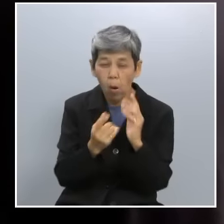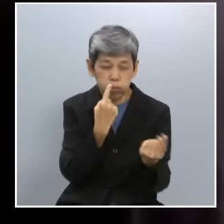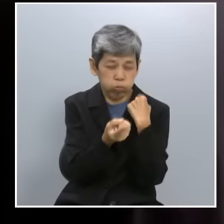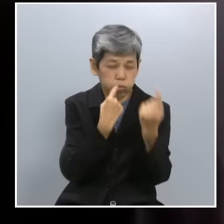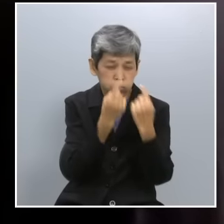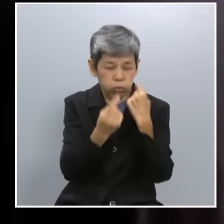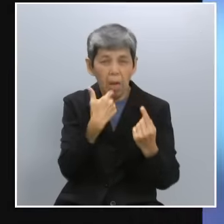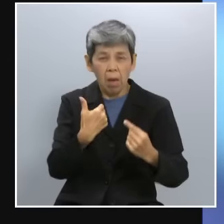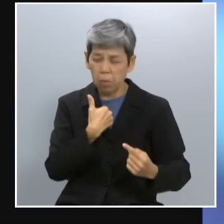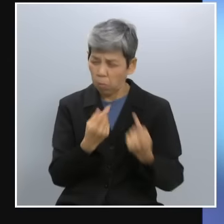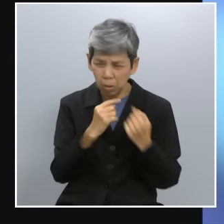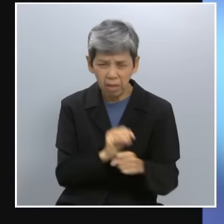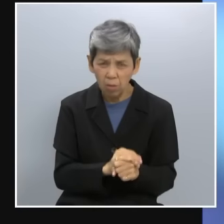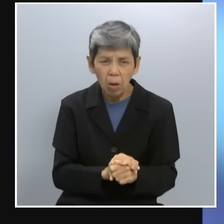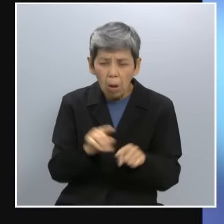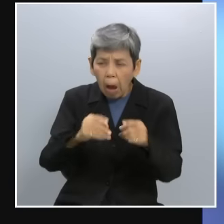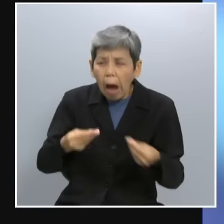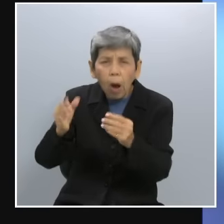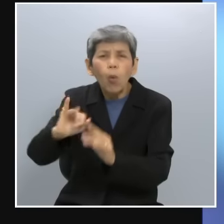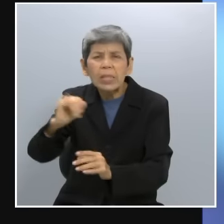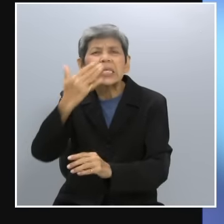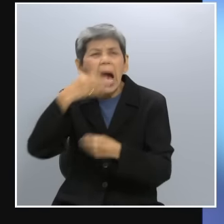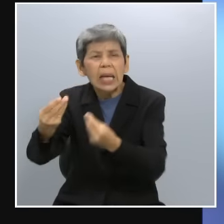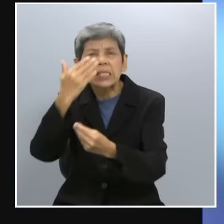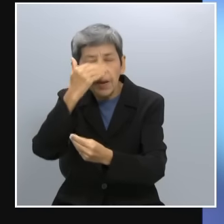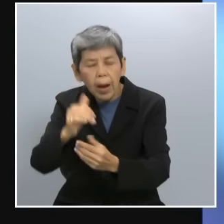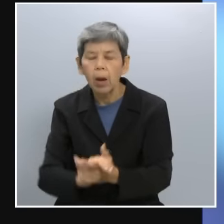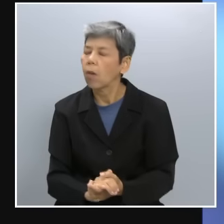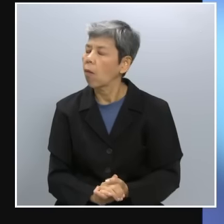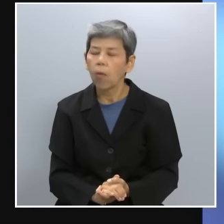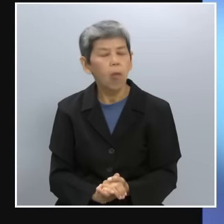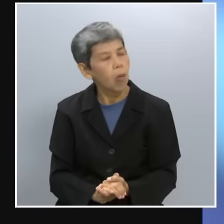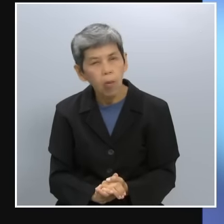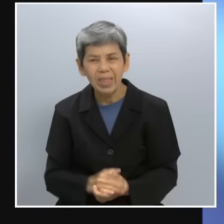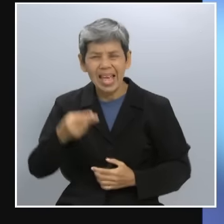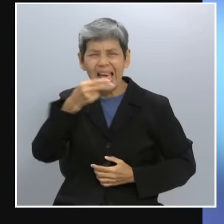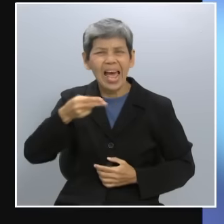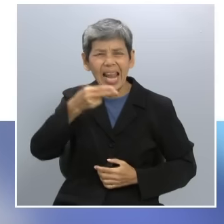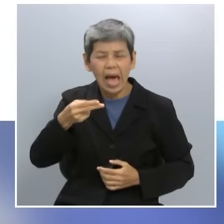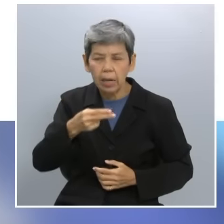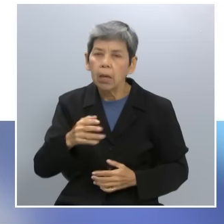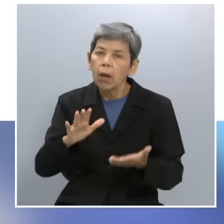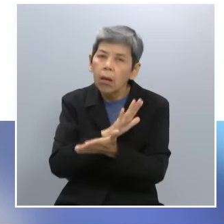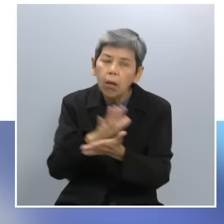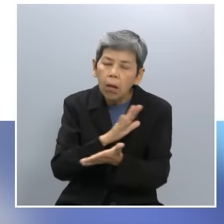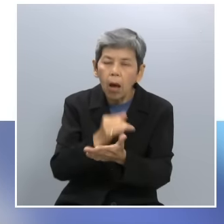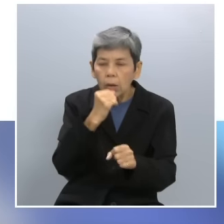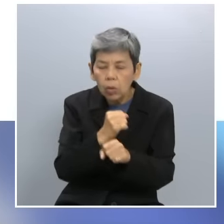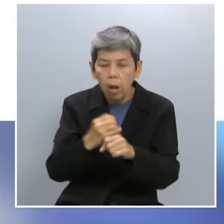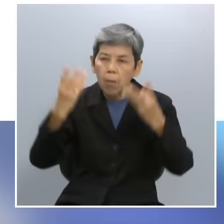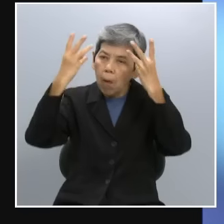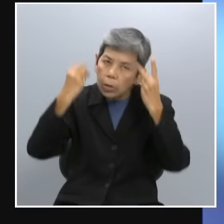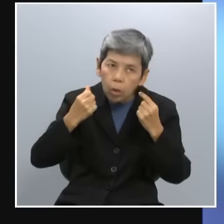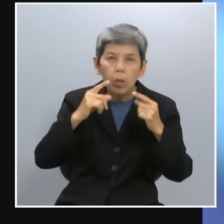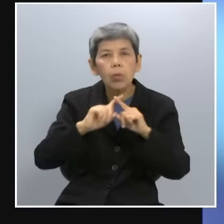ต่อว่าเธอในทำนองว่าเธอส่งของให้คนฟทำไมนี่ฮะกลัวคดีพริกอ่ะแบบหลานสาวคนตายส่งเอกสารบัตรประชาชน